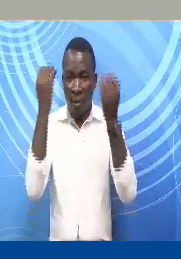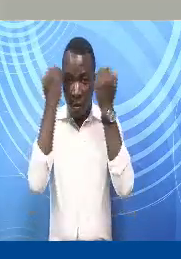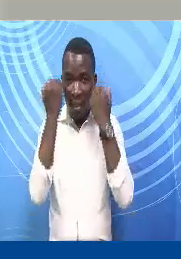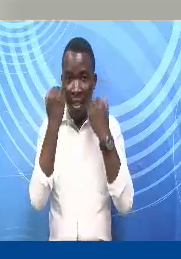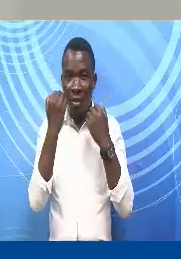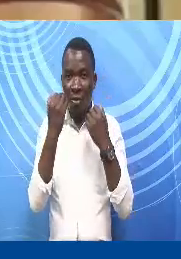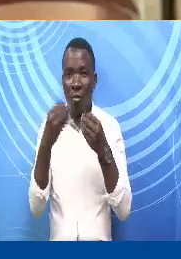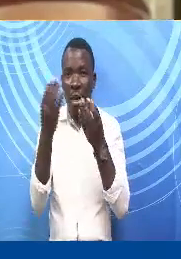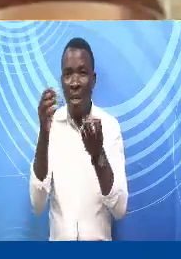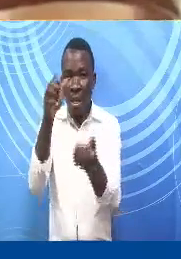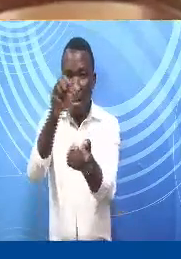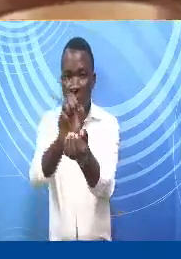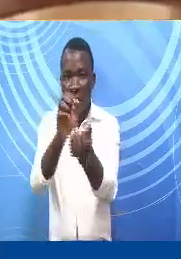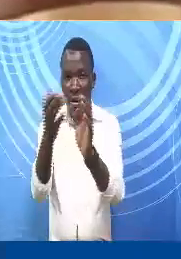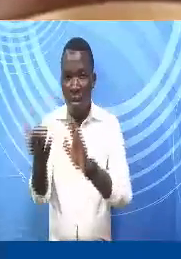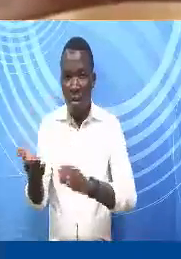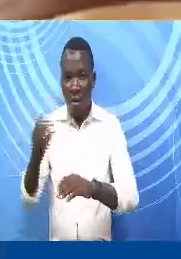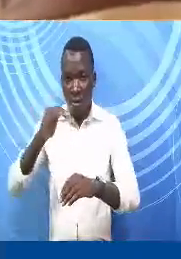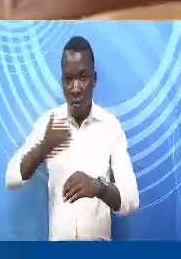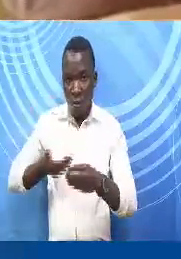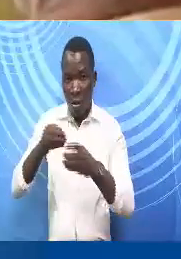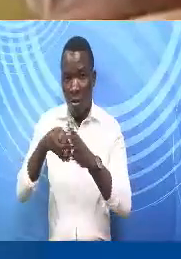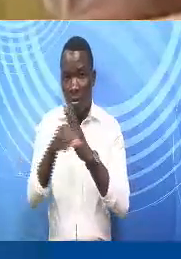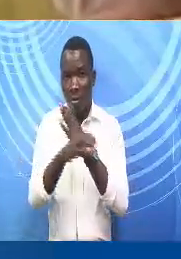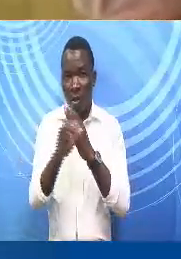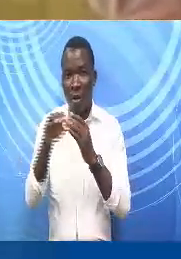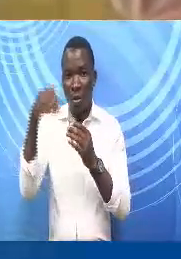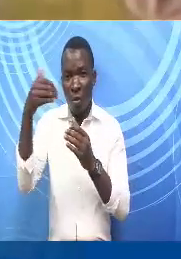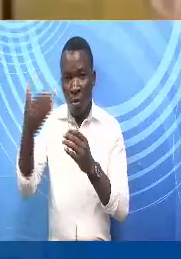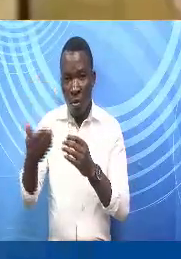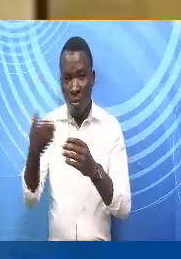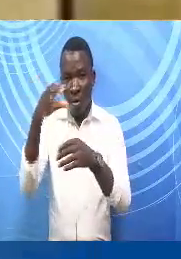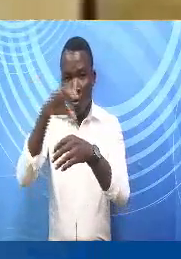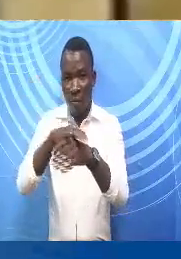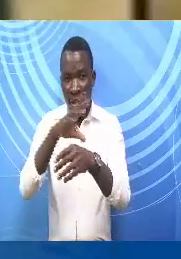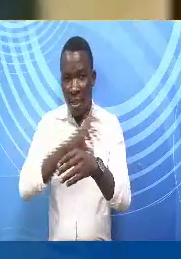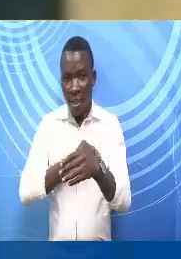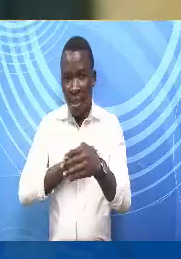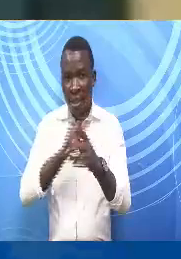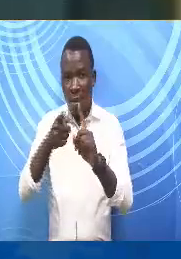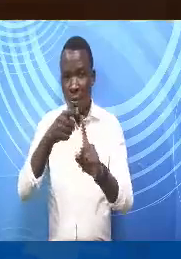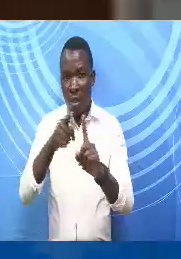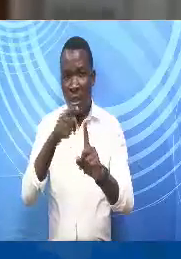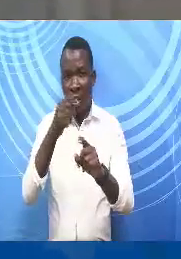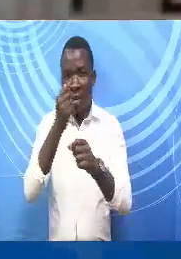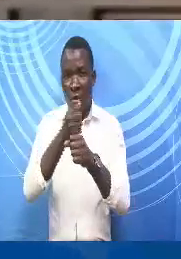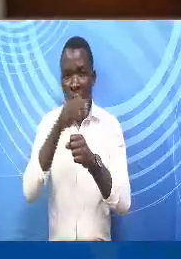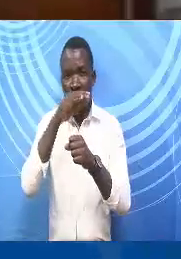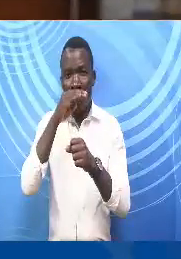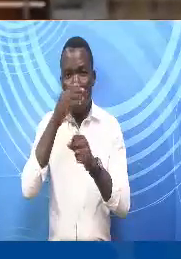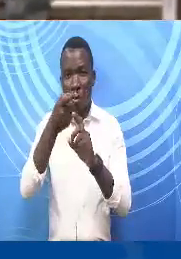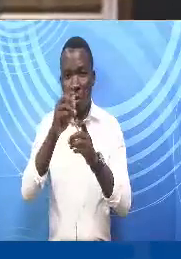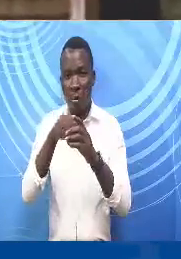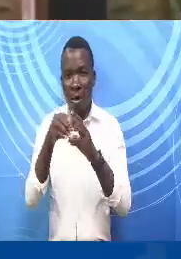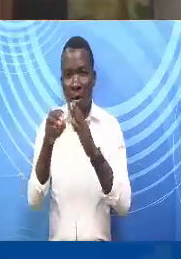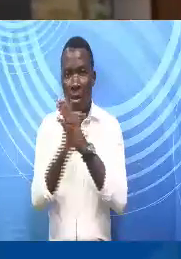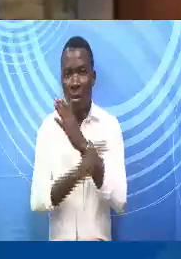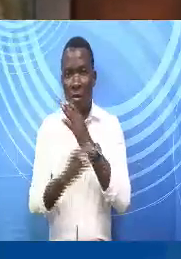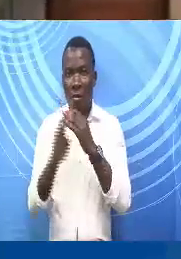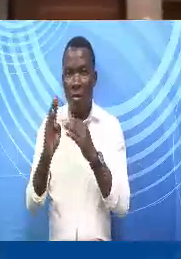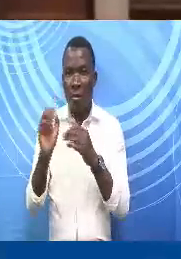cy'urupfu umugore wo muri iki gihugu nyuma yo guhamwa n'icyaha cyo kwica umukozi we wo mu rugo ukomoka muri Bangladesh.